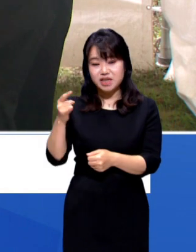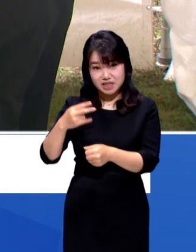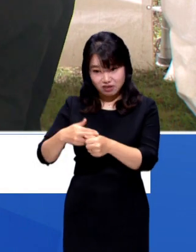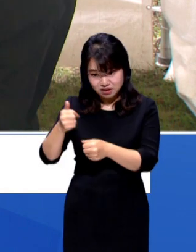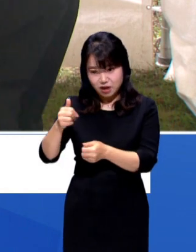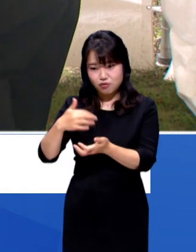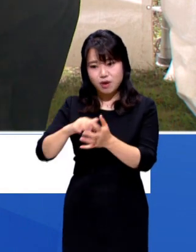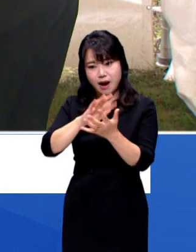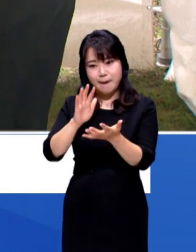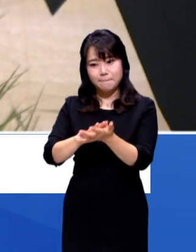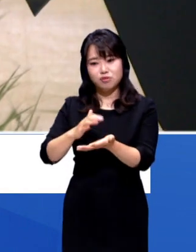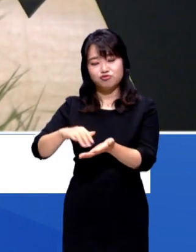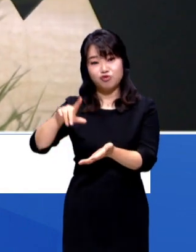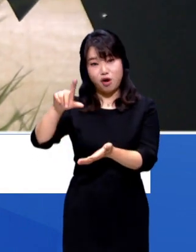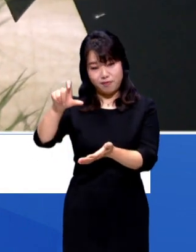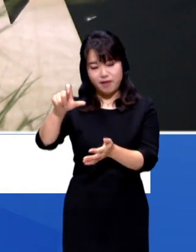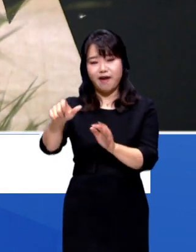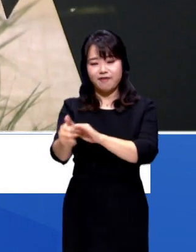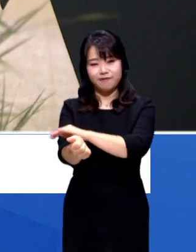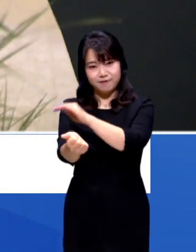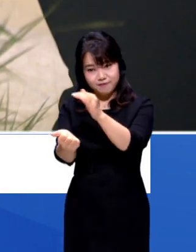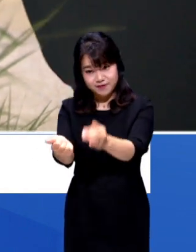15분이 계시고요.